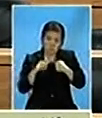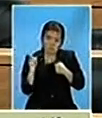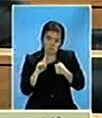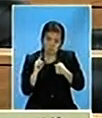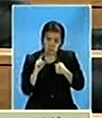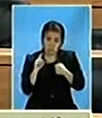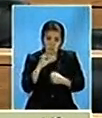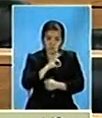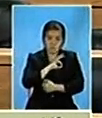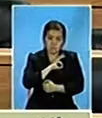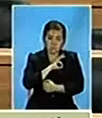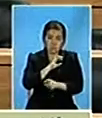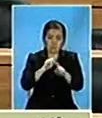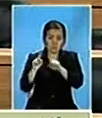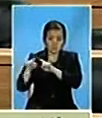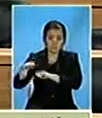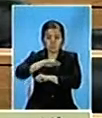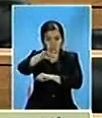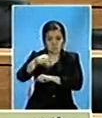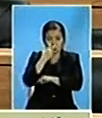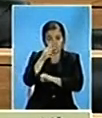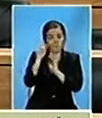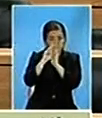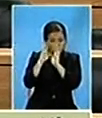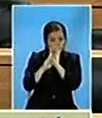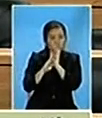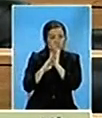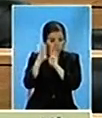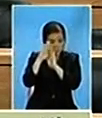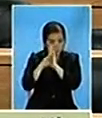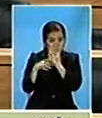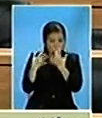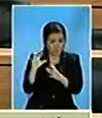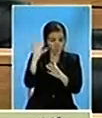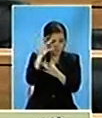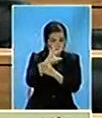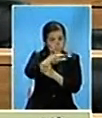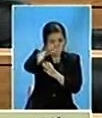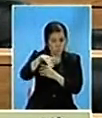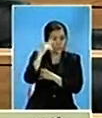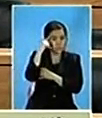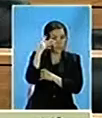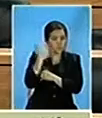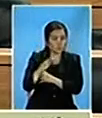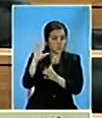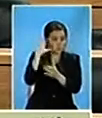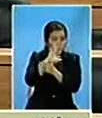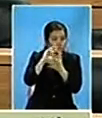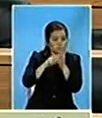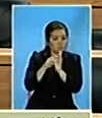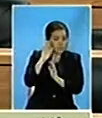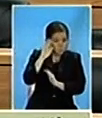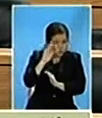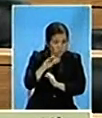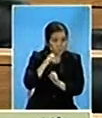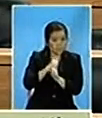มาชิกวุฒิสภาอะไรต่างพวกเราก็คงจะเห็นนะครับข้อบังคับอะไรต่างเราก็คงจะรู้ว่าเป็นข้อห้ามนะฮะ